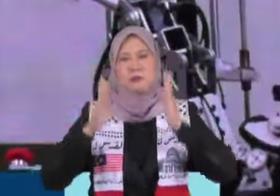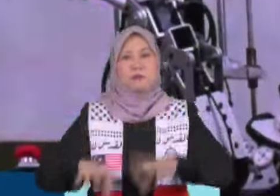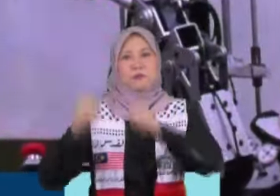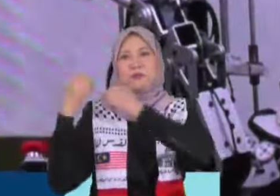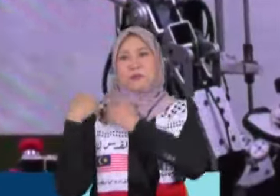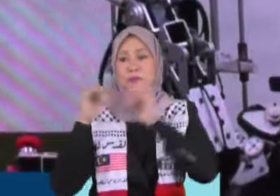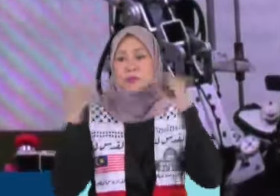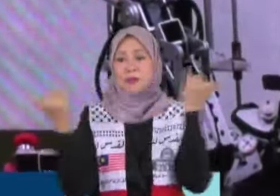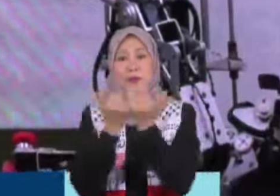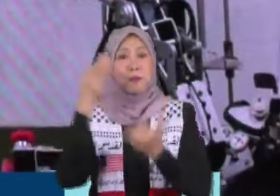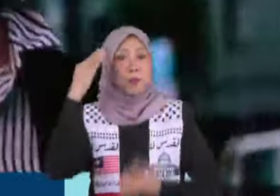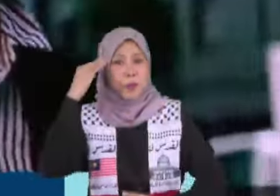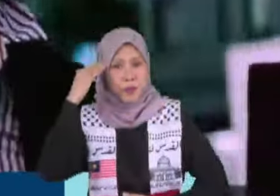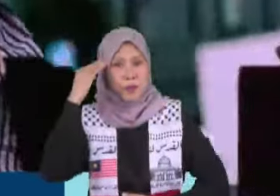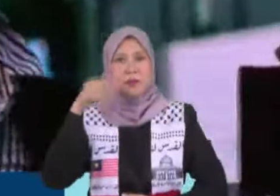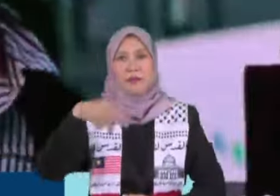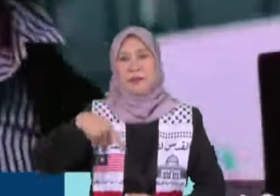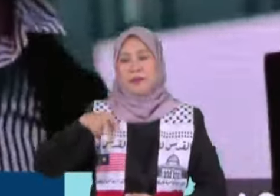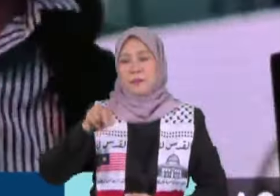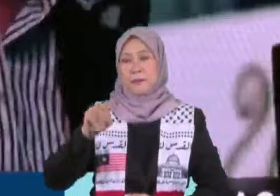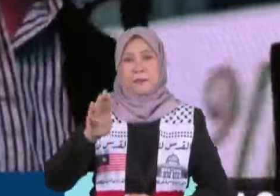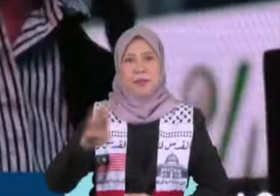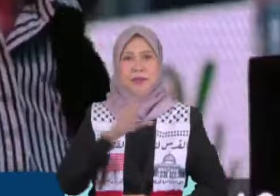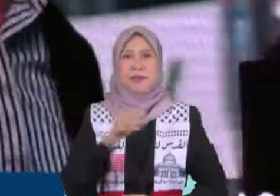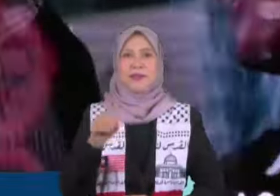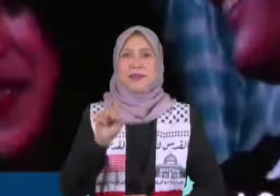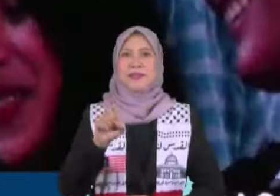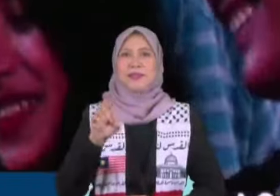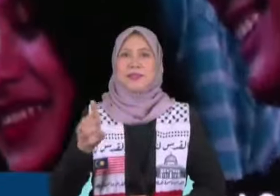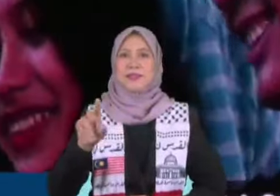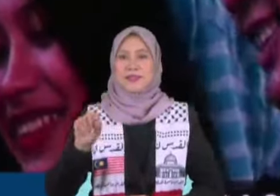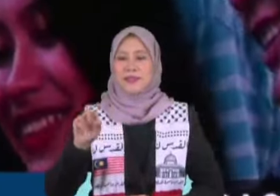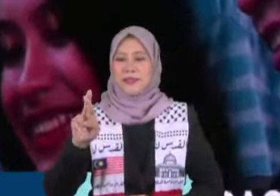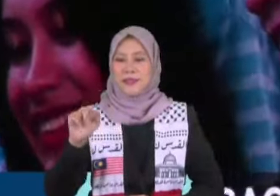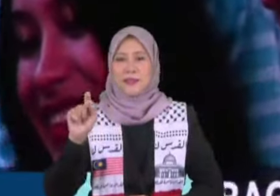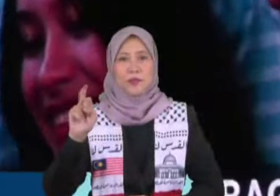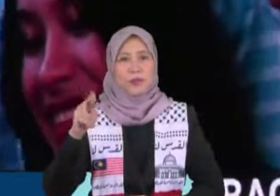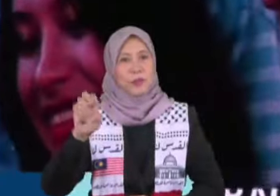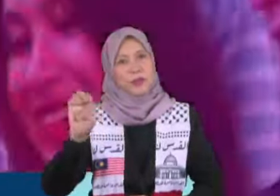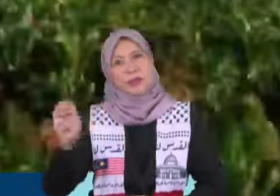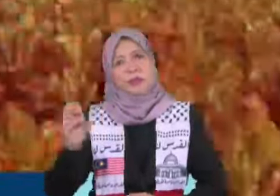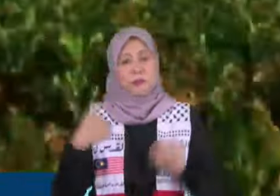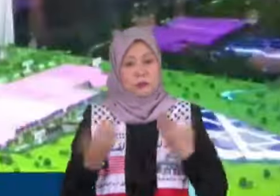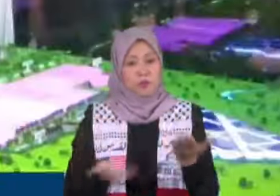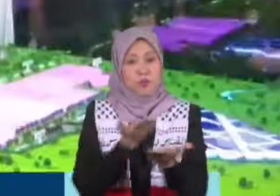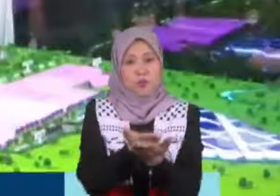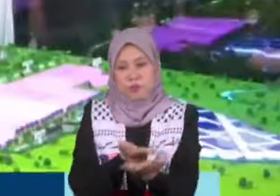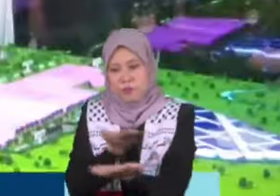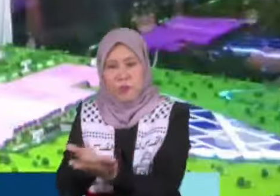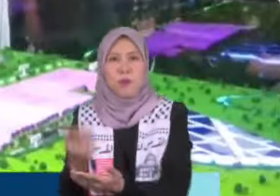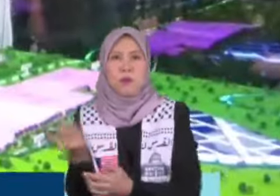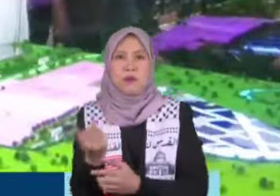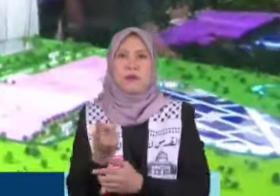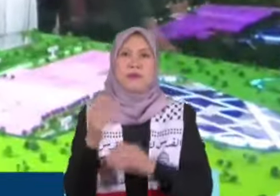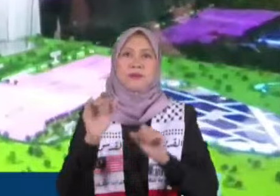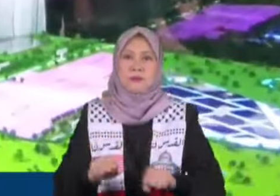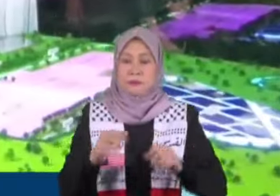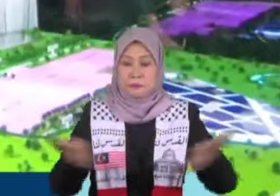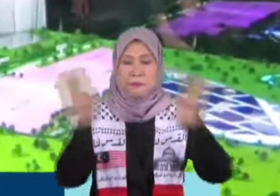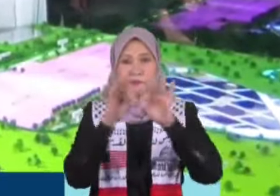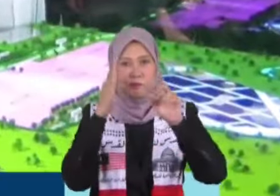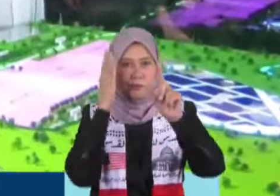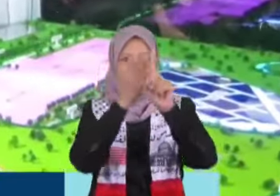Putra iaitu Permodalan Nasional Berhad PNB dan SD Guthrie. Justru dua pertimbangan akan diberi keutamaan oleh kerajaan